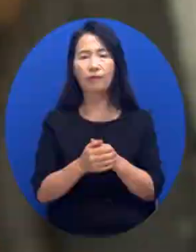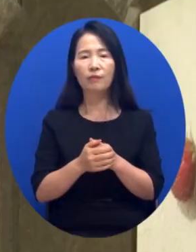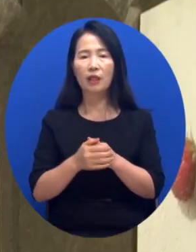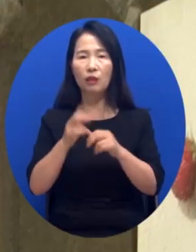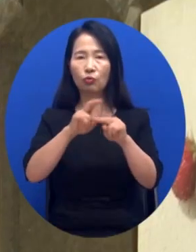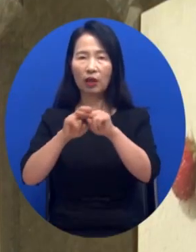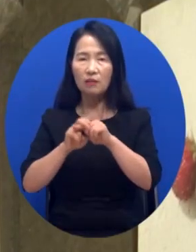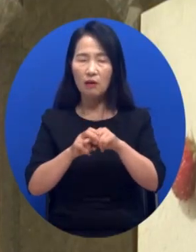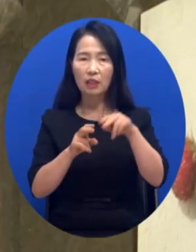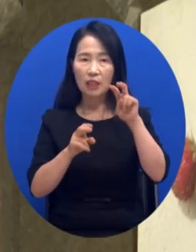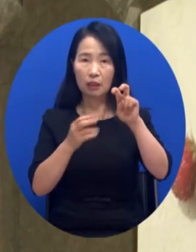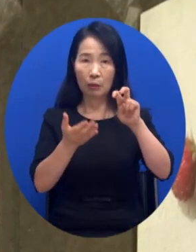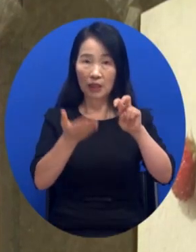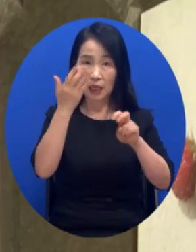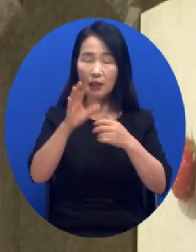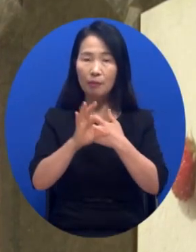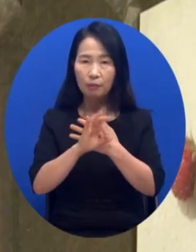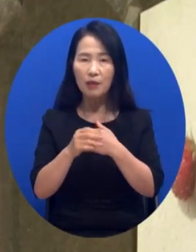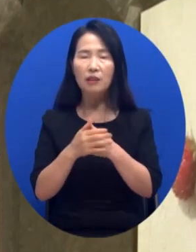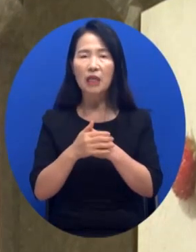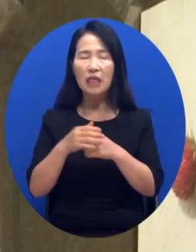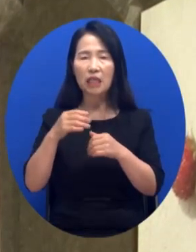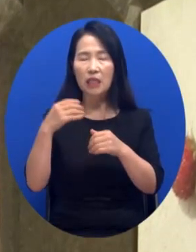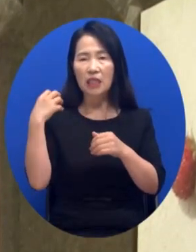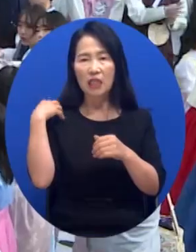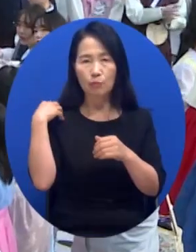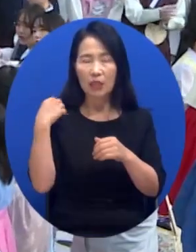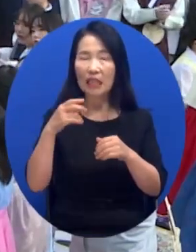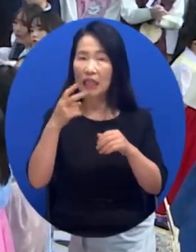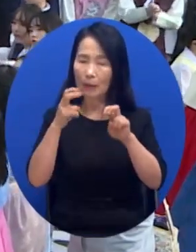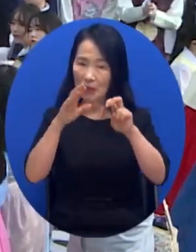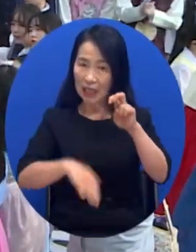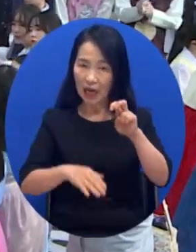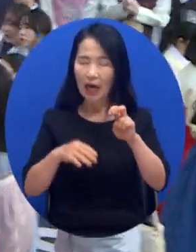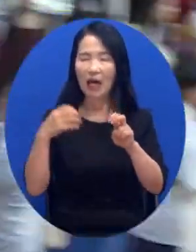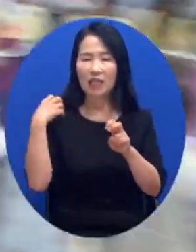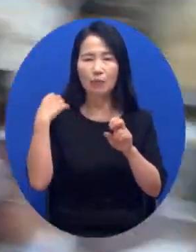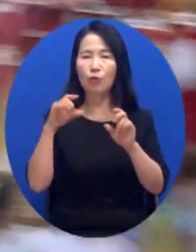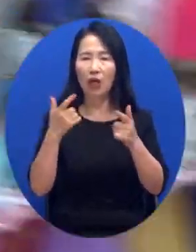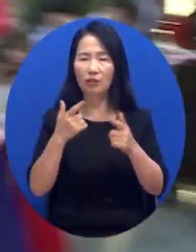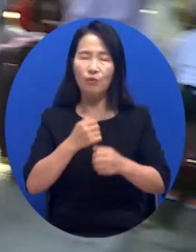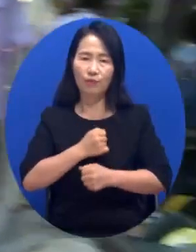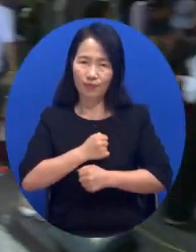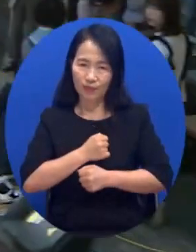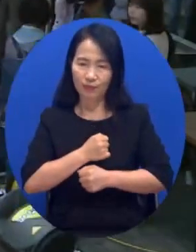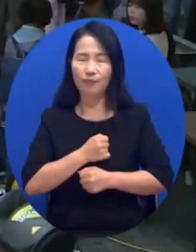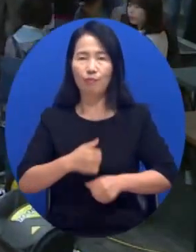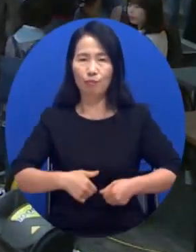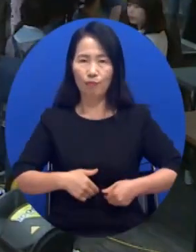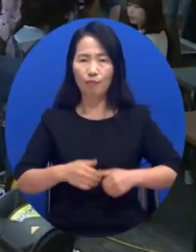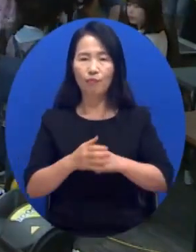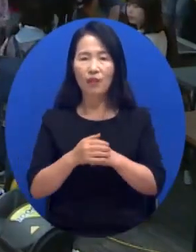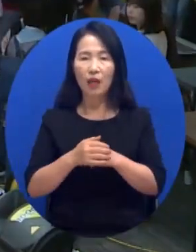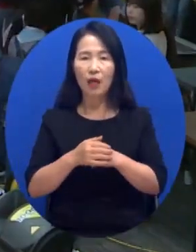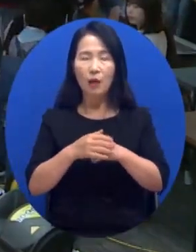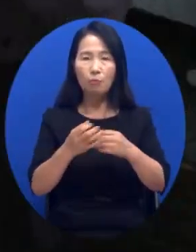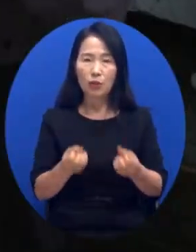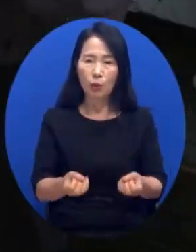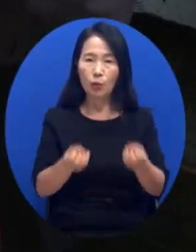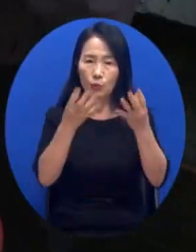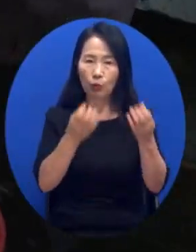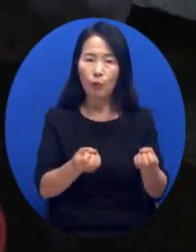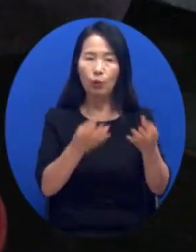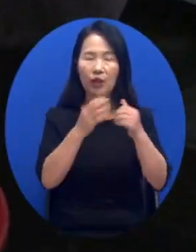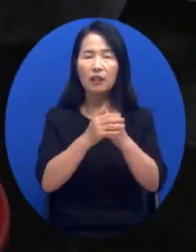이하인 경우에는 의무사항이 아닌 권고 조치입니다. 추석 연휴 기간 지역 축제, 민속놀이 등은 실내 50인,